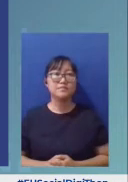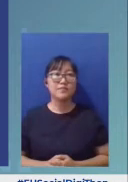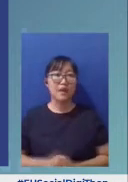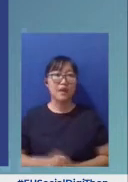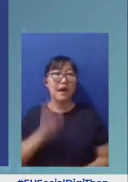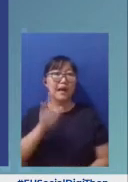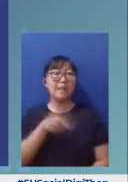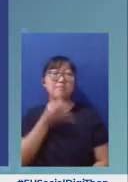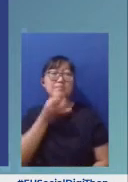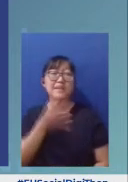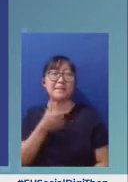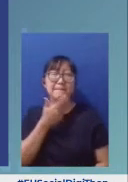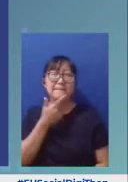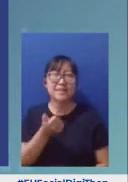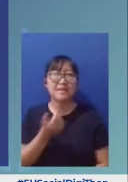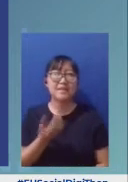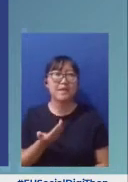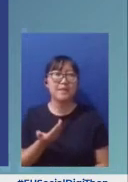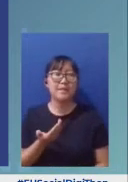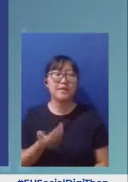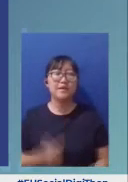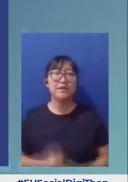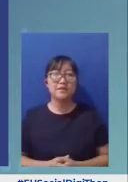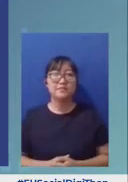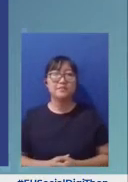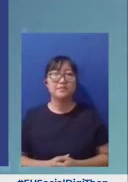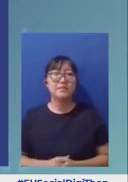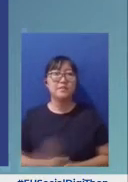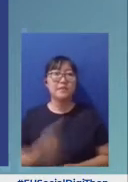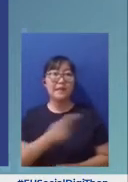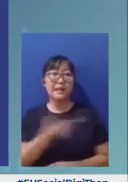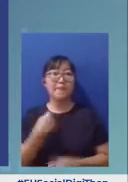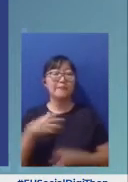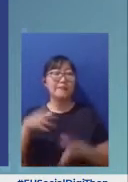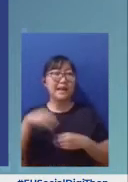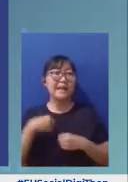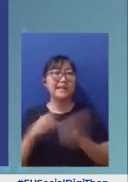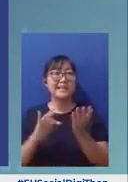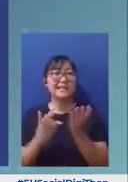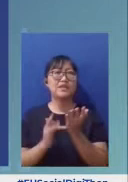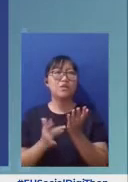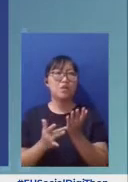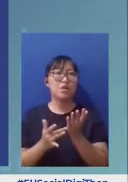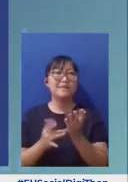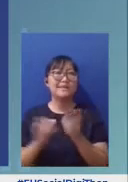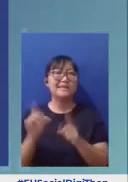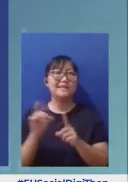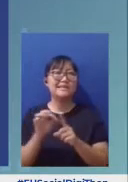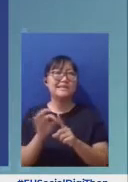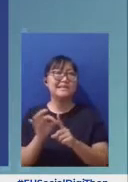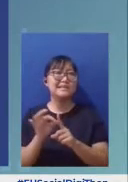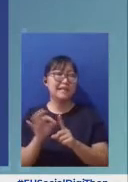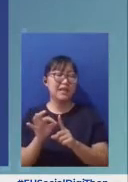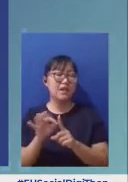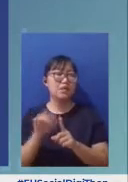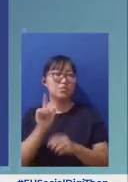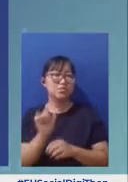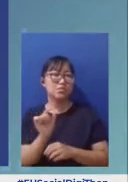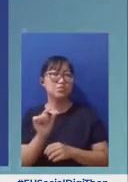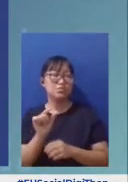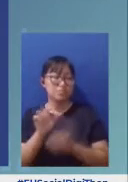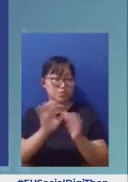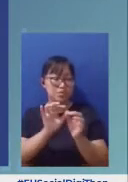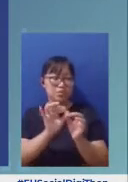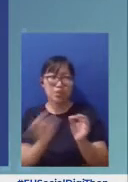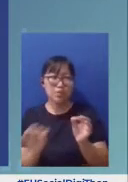penting adalah ketika kita menggunakan teknologi digital sebagai solusi, maka penting untuk memastikan